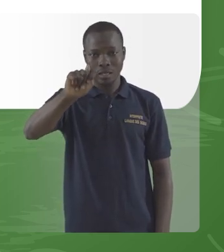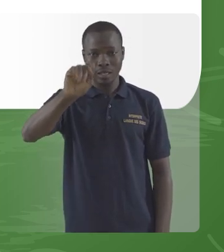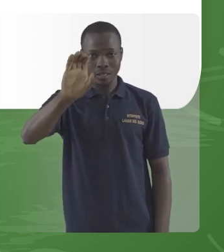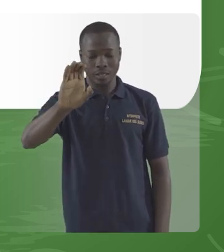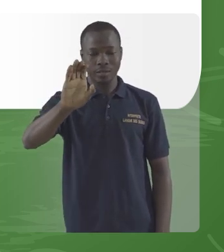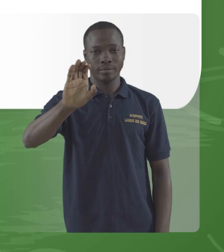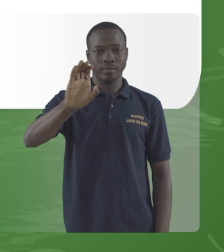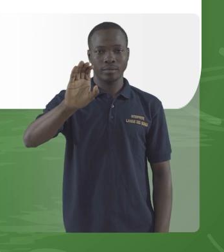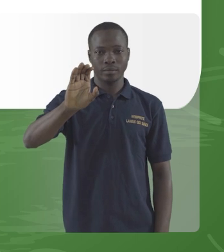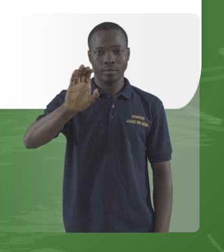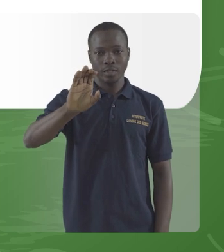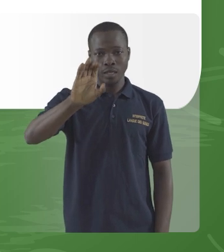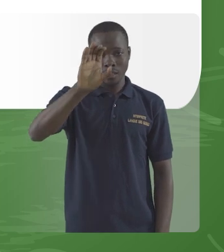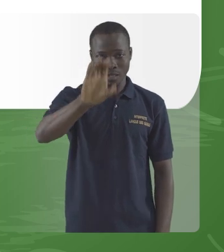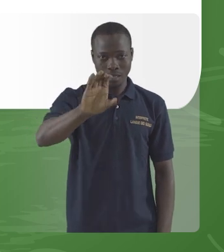TTC,